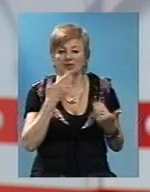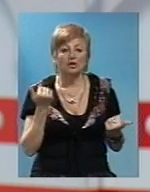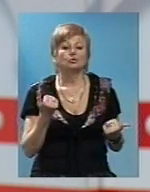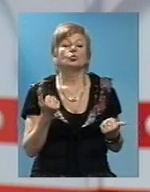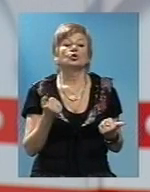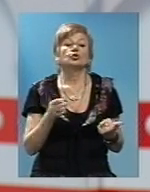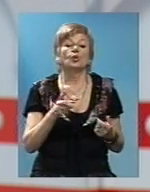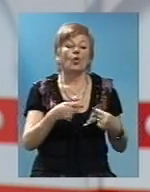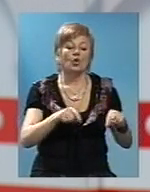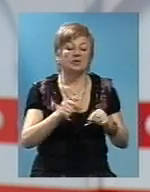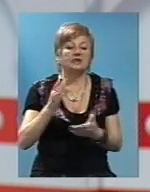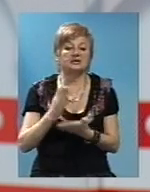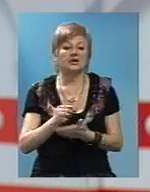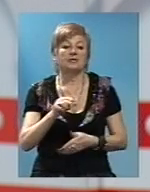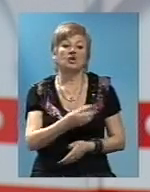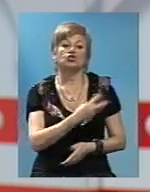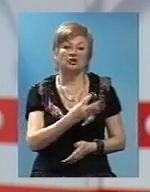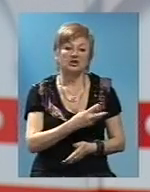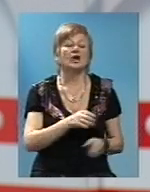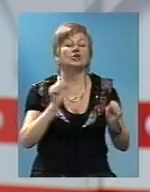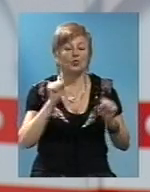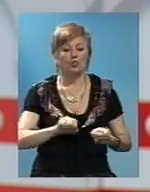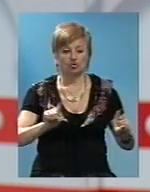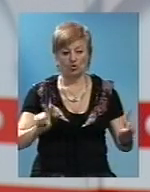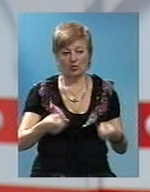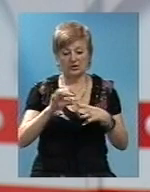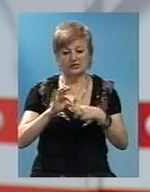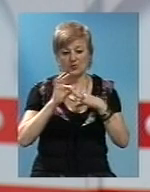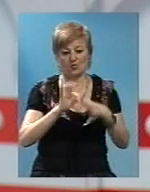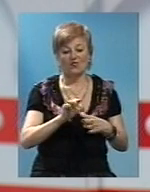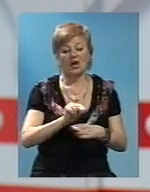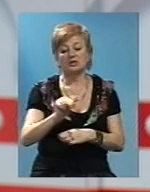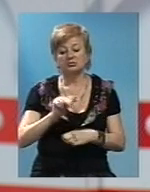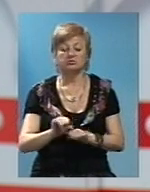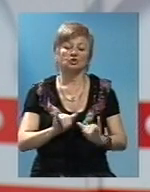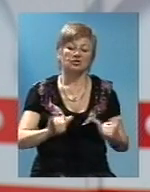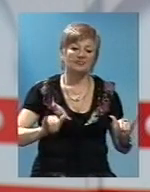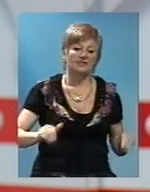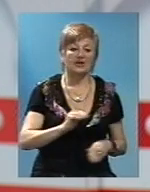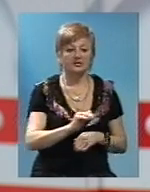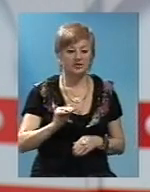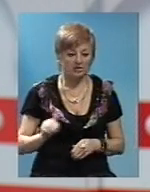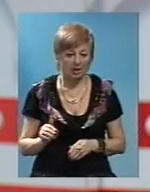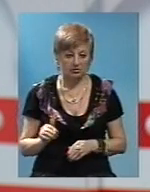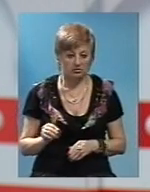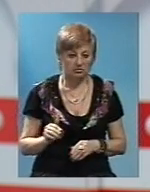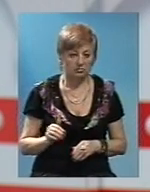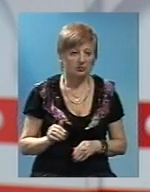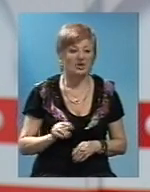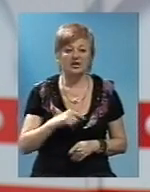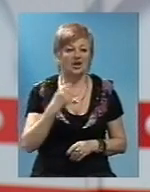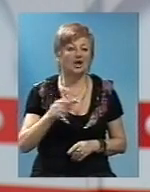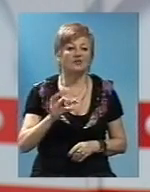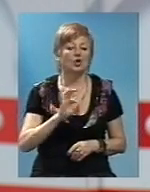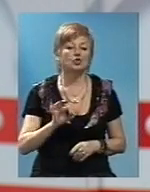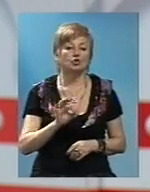організація за бажанням має можливість там організовувати, проводити якісь там навчальні або розвиваючі заходи для дітей, принаймні, якщо не йдеться про надання